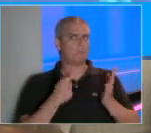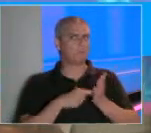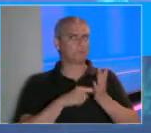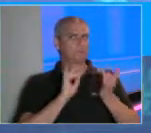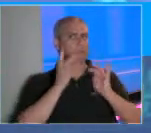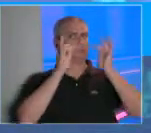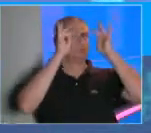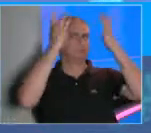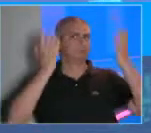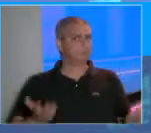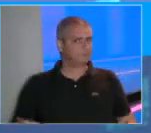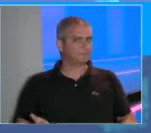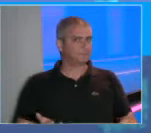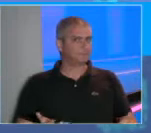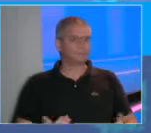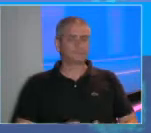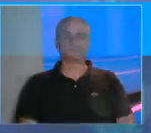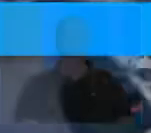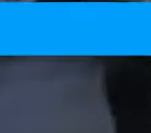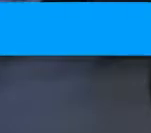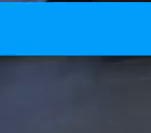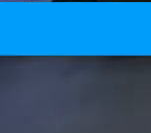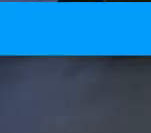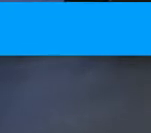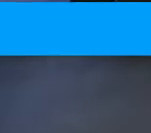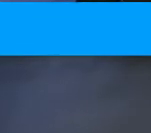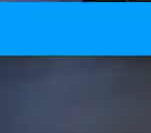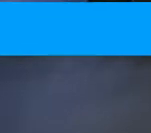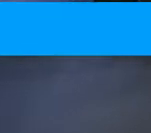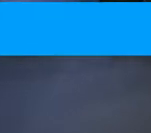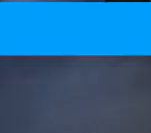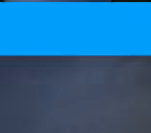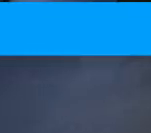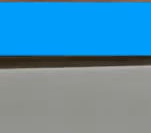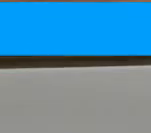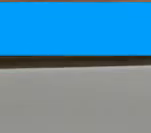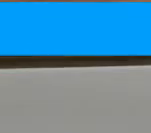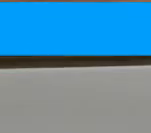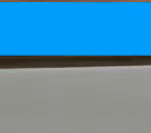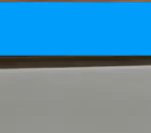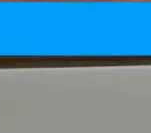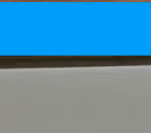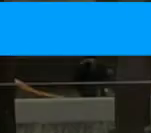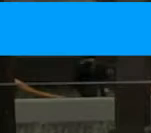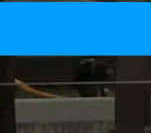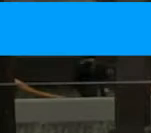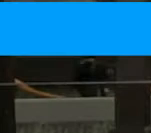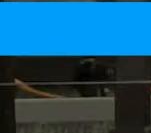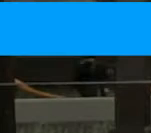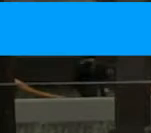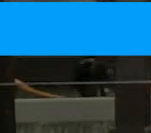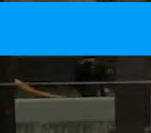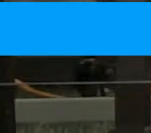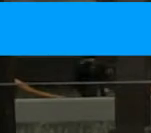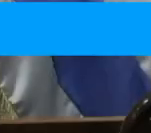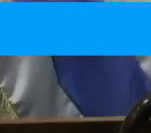הטונים לאן שעלו? האימות הזה בין השר לבין חבר הכנסת למעשה קורה